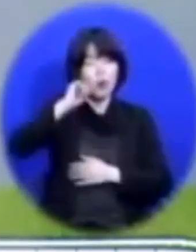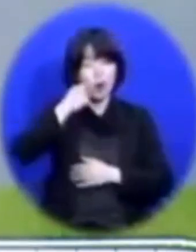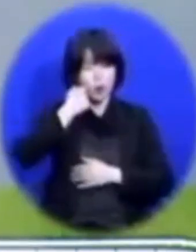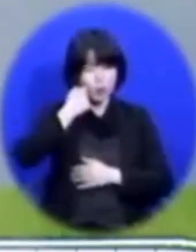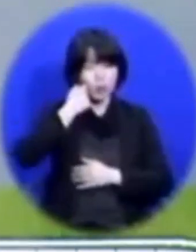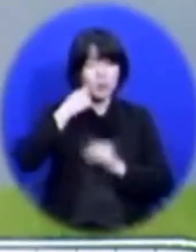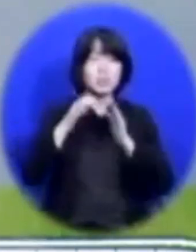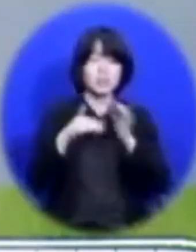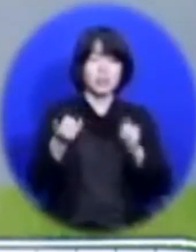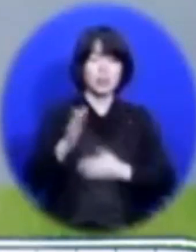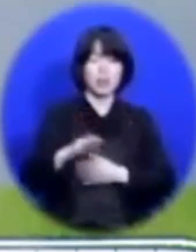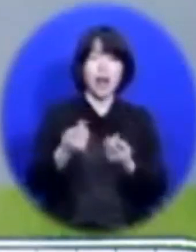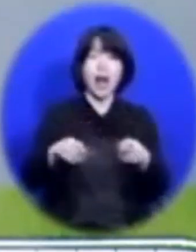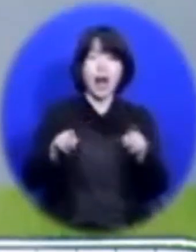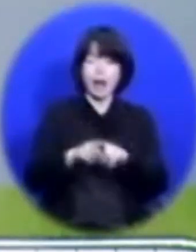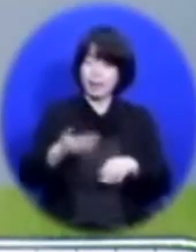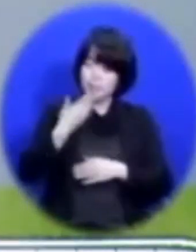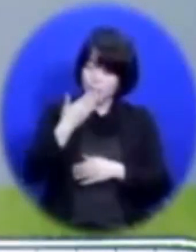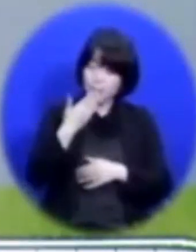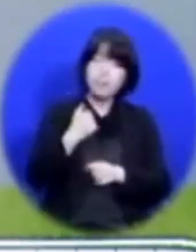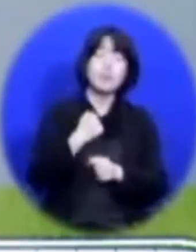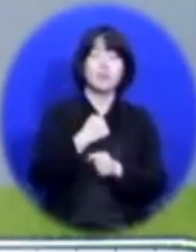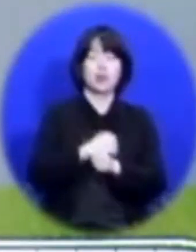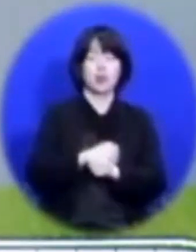있었습니다.우리는함께식사를하고